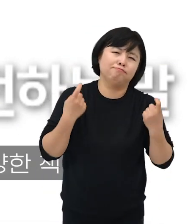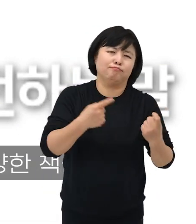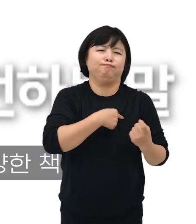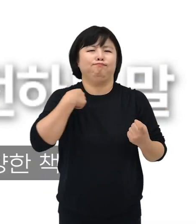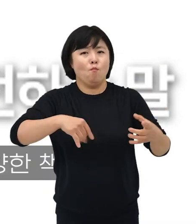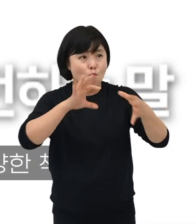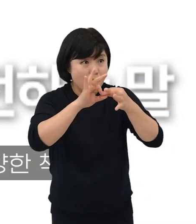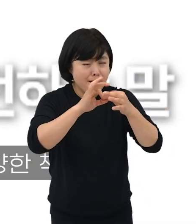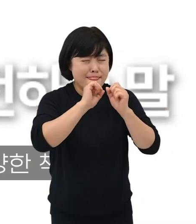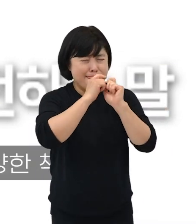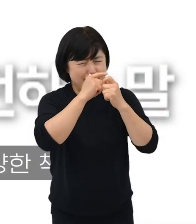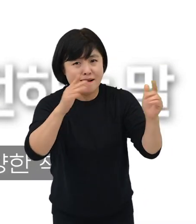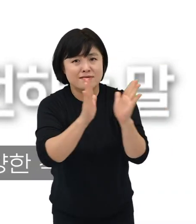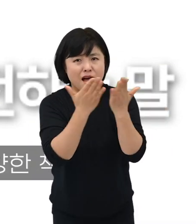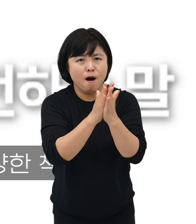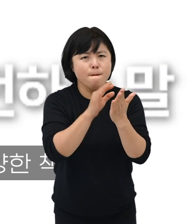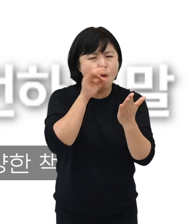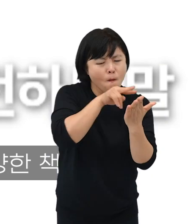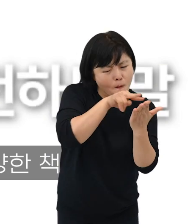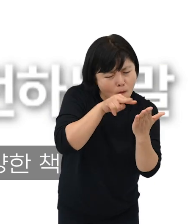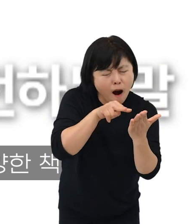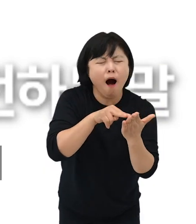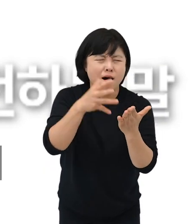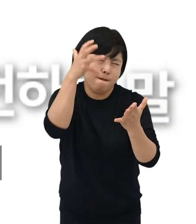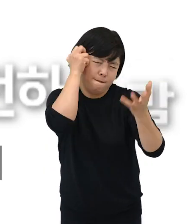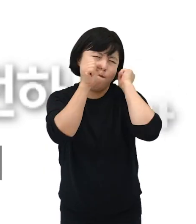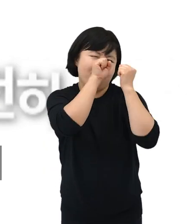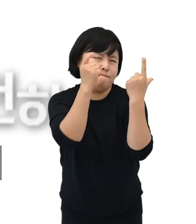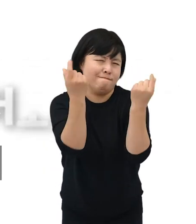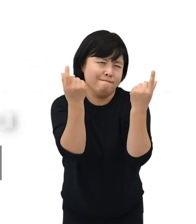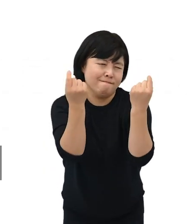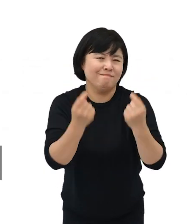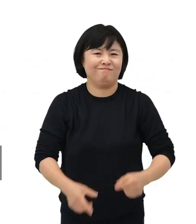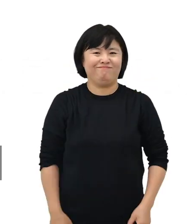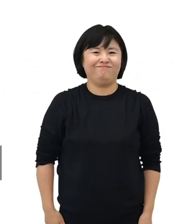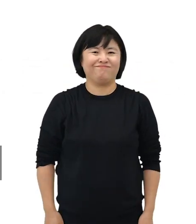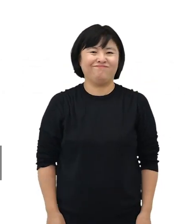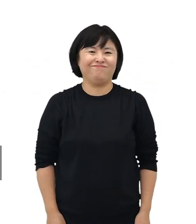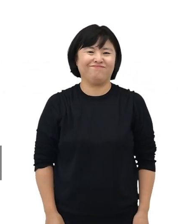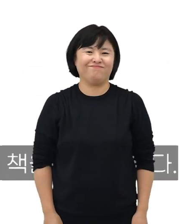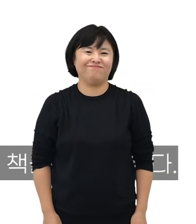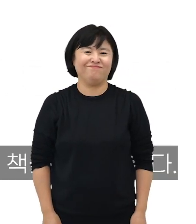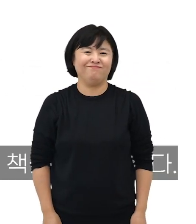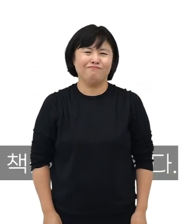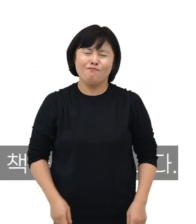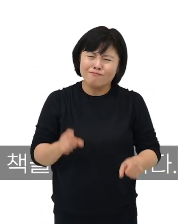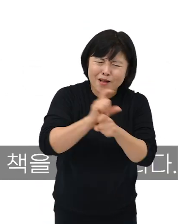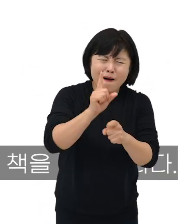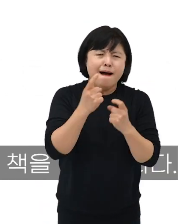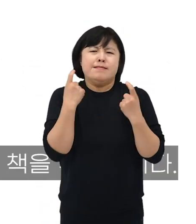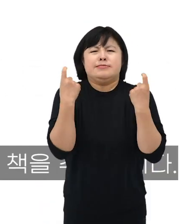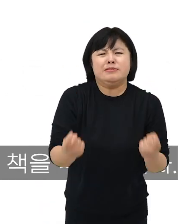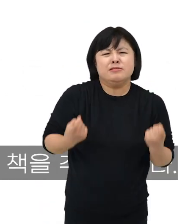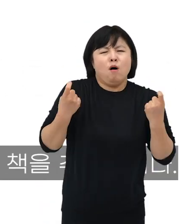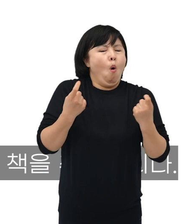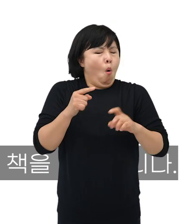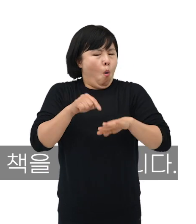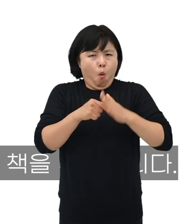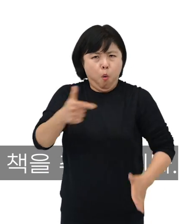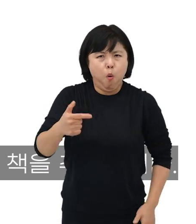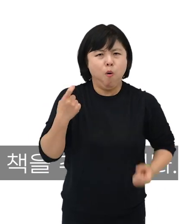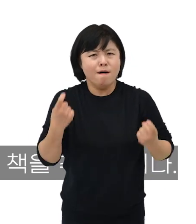준비해서 중국과 관련된 다양한 책들을 꼼꼼하게 읽어두면 좋지 않을까. 보다 더 깊이 있는